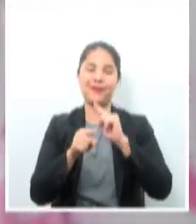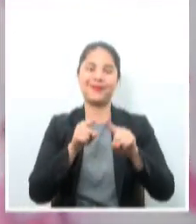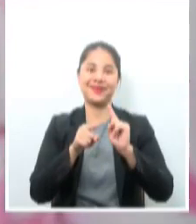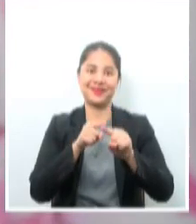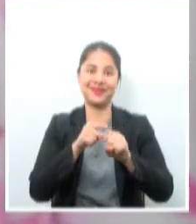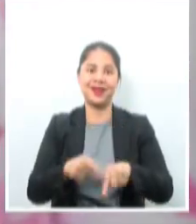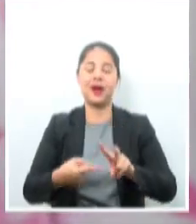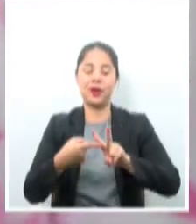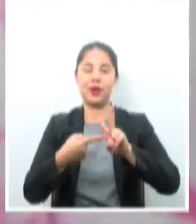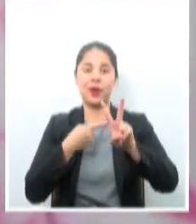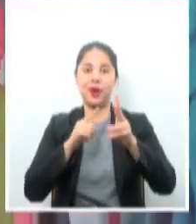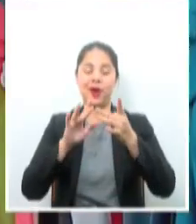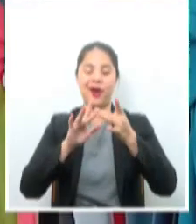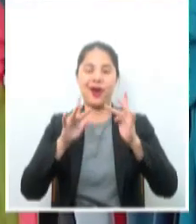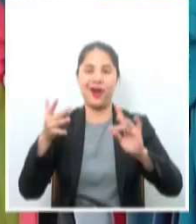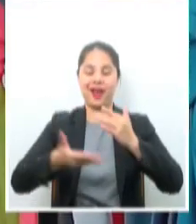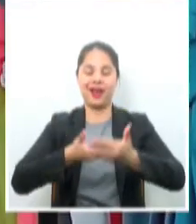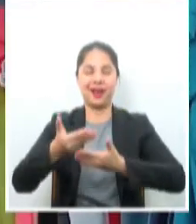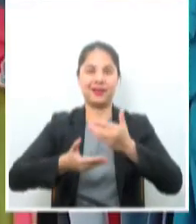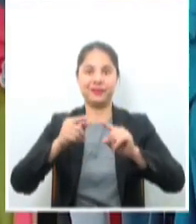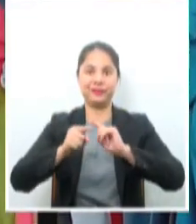มีสุขออนไลน์ขายทุกอย่าง